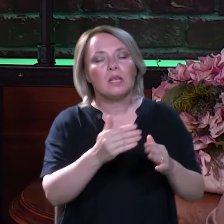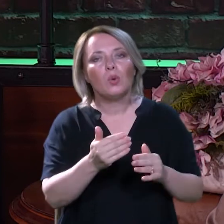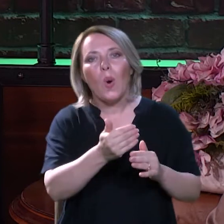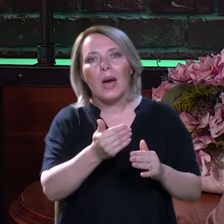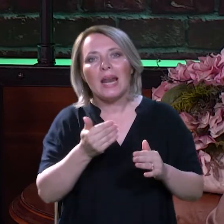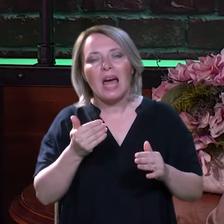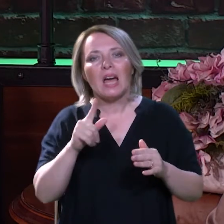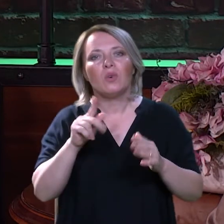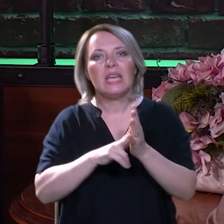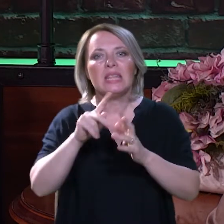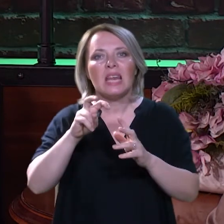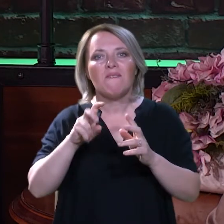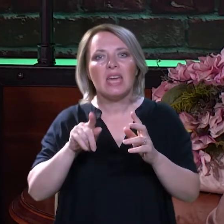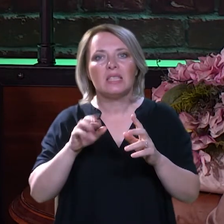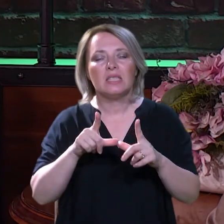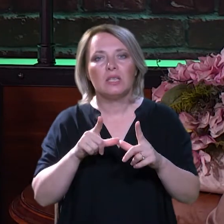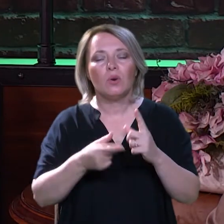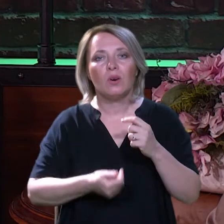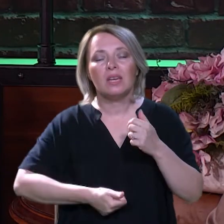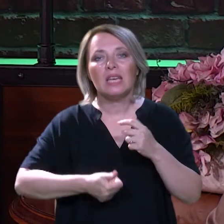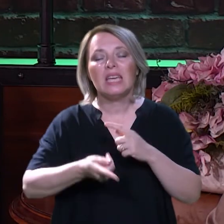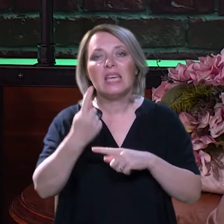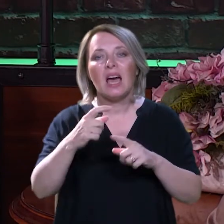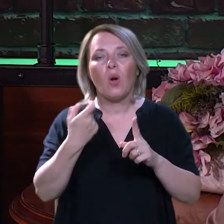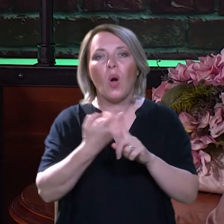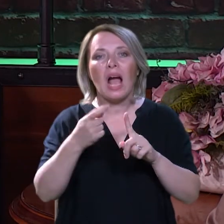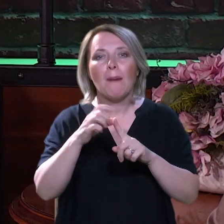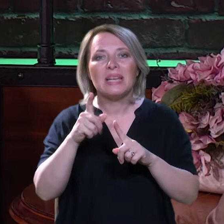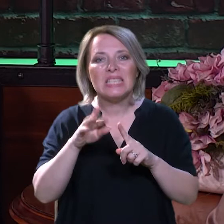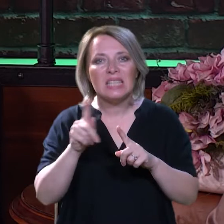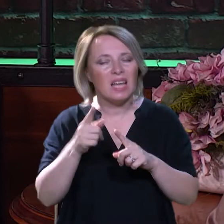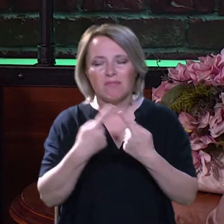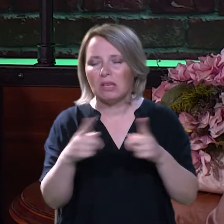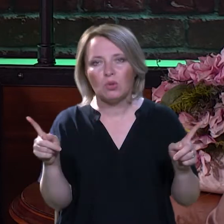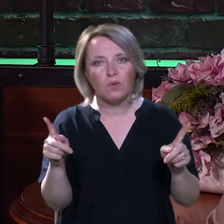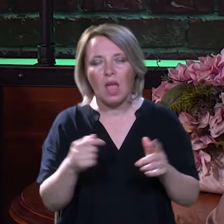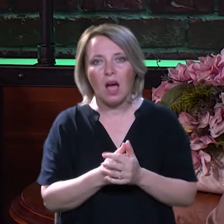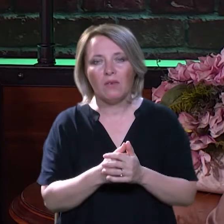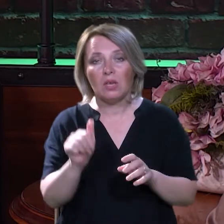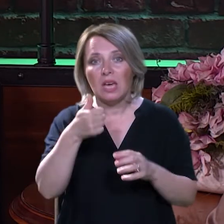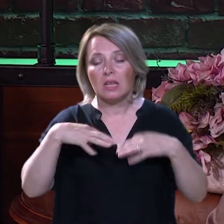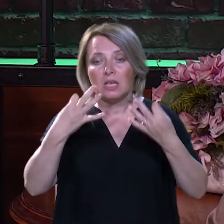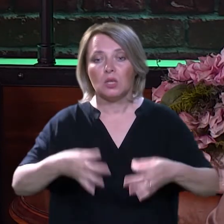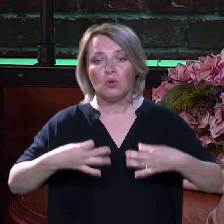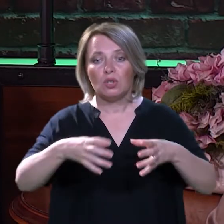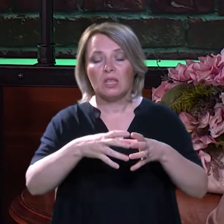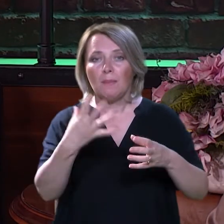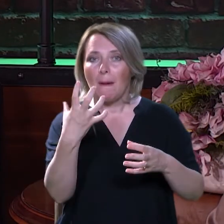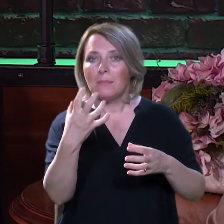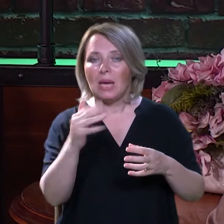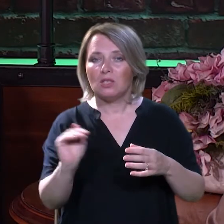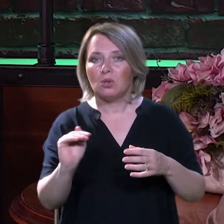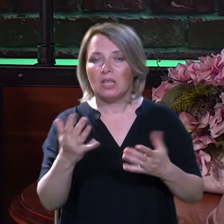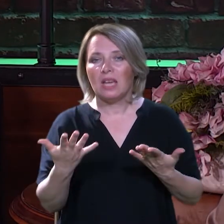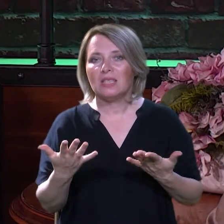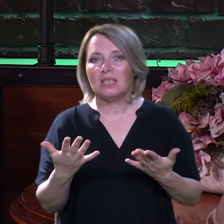ranu intervenciju, premda kapaciteti i resursi nam to ponekad ne dozvoljavaju. Znači, jedan stručni tim na 500